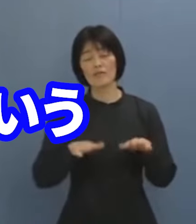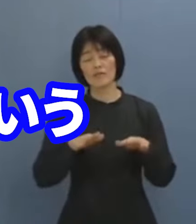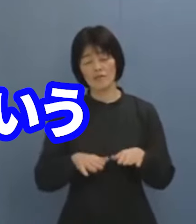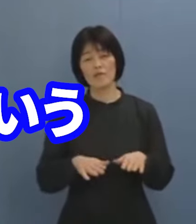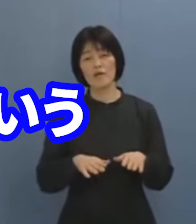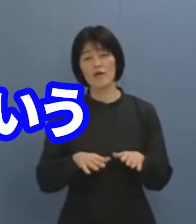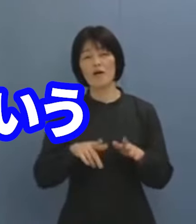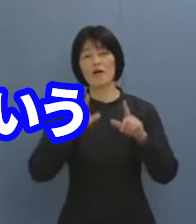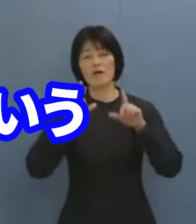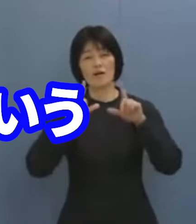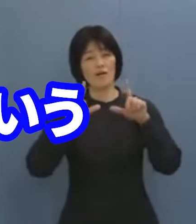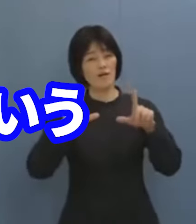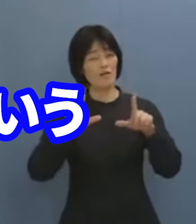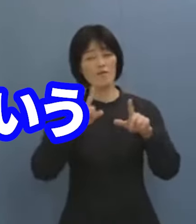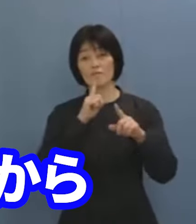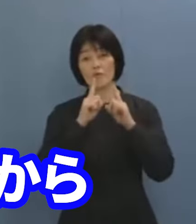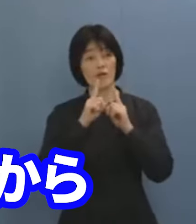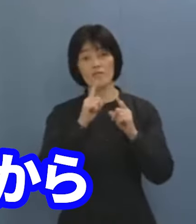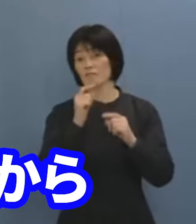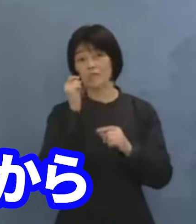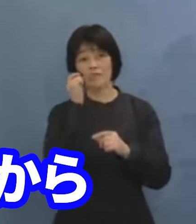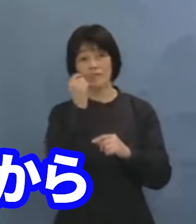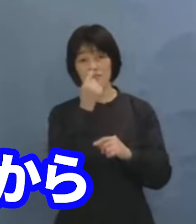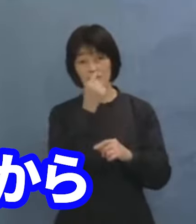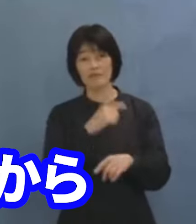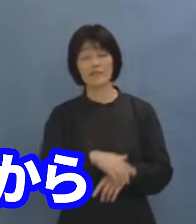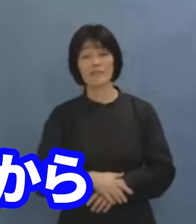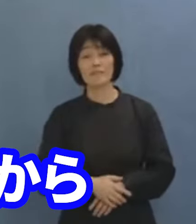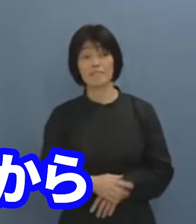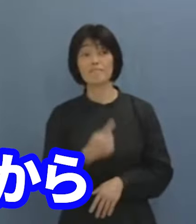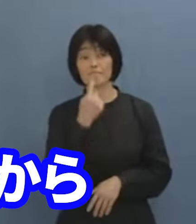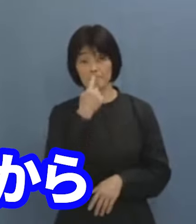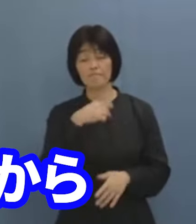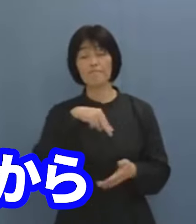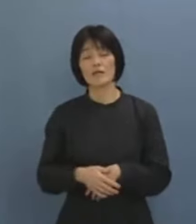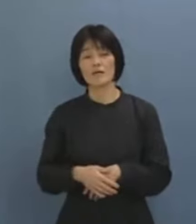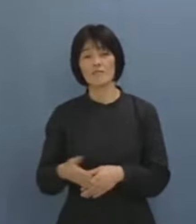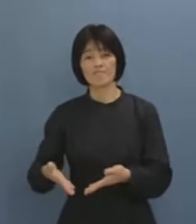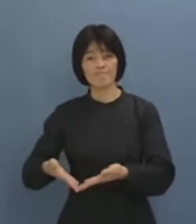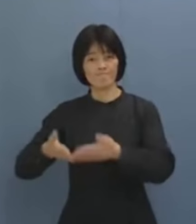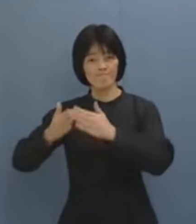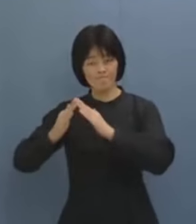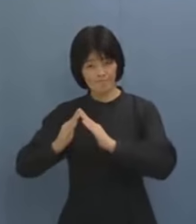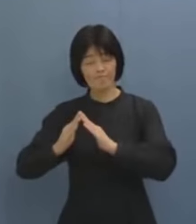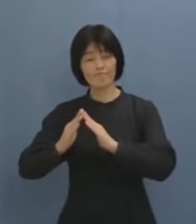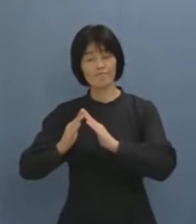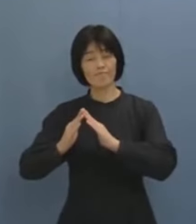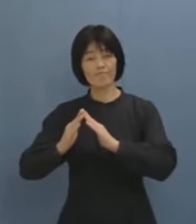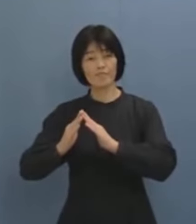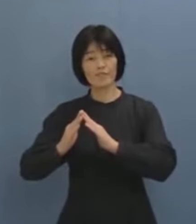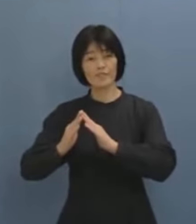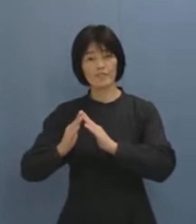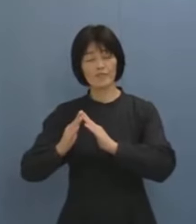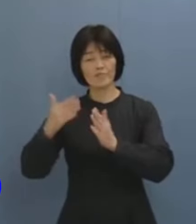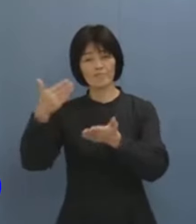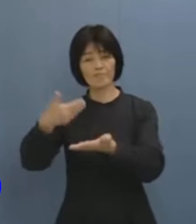ないというふうに思ってます。私としてはやはり議会側から設置を要求お願いされた百条